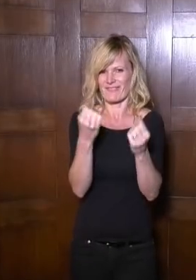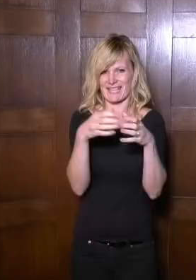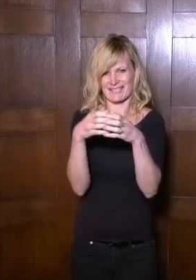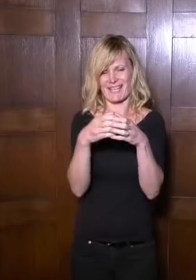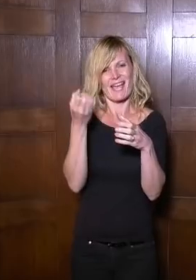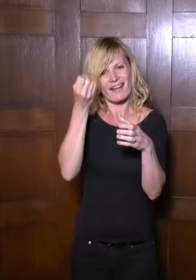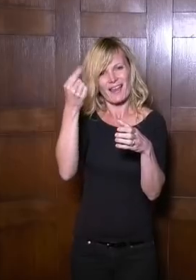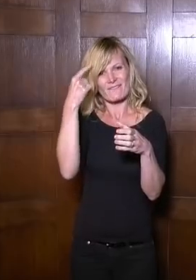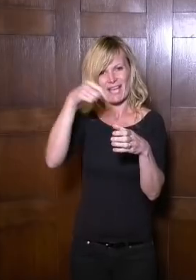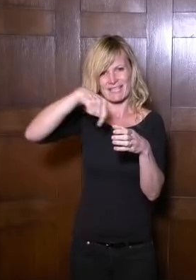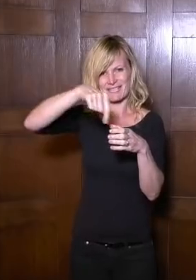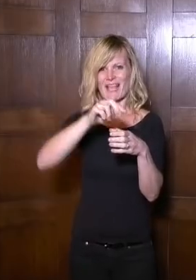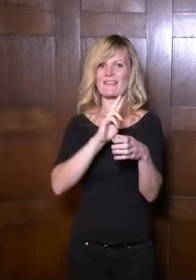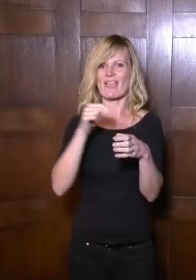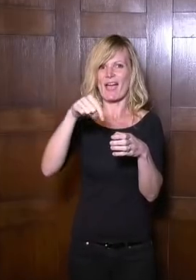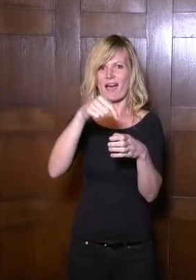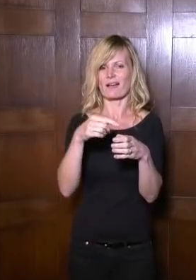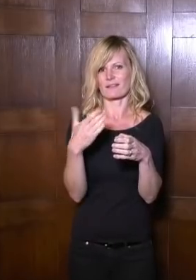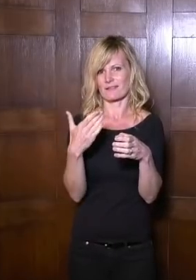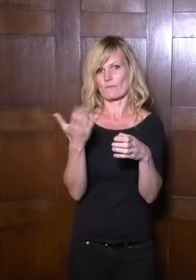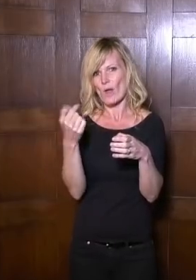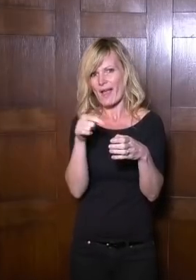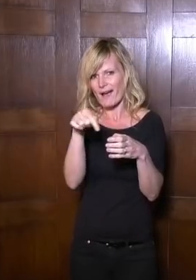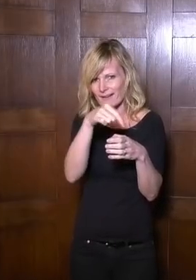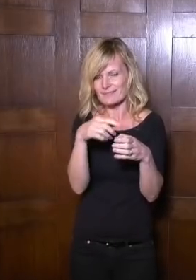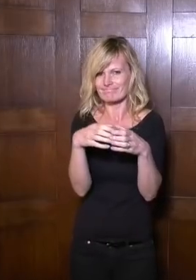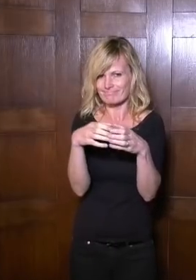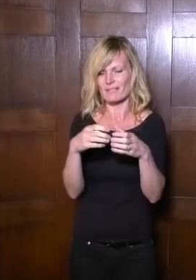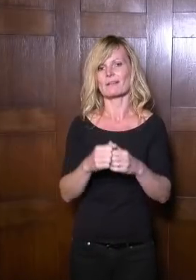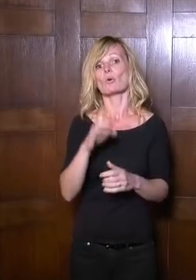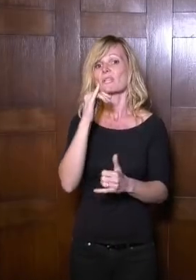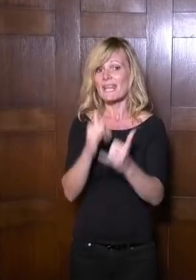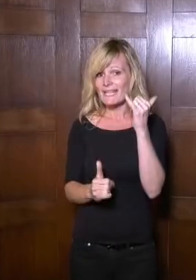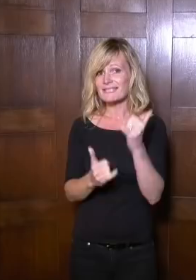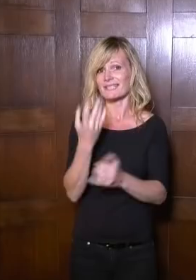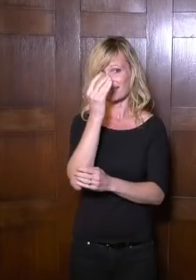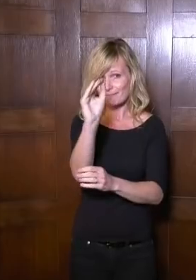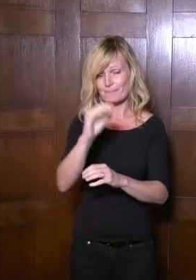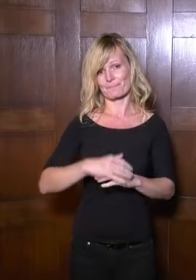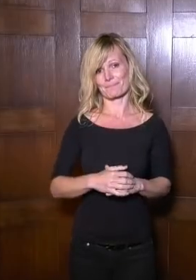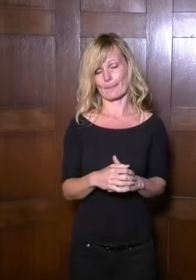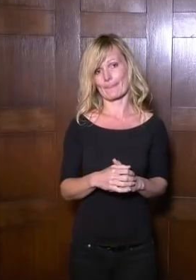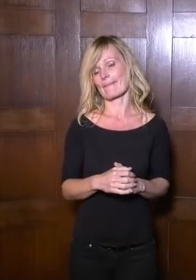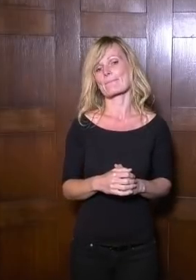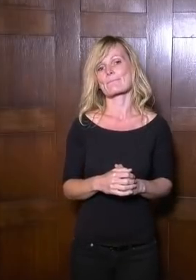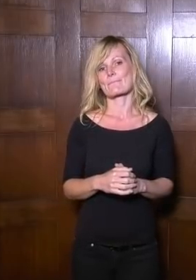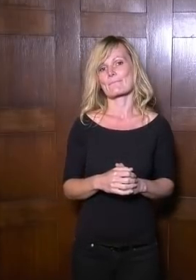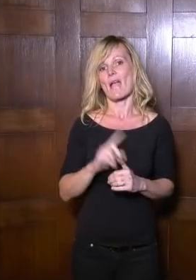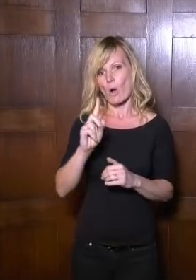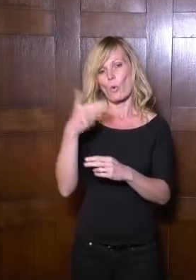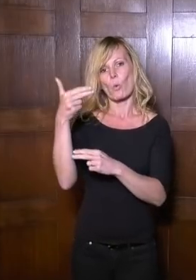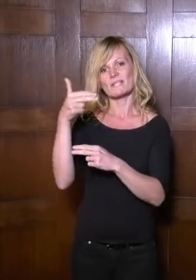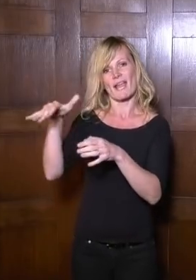Nachvollziehbarkeiten, was die Mitfahrenden betrifft. Und noch ein letztes betrifft dann auch die